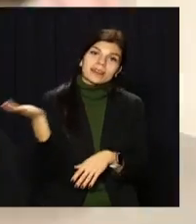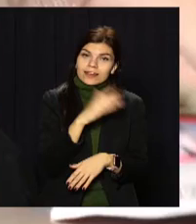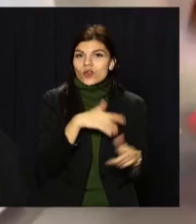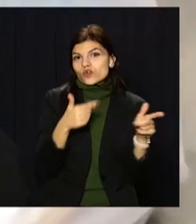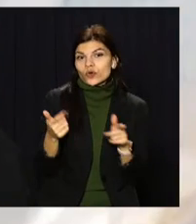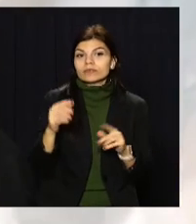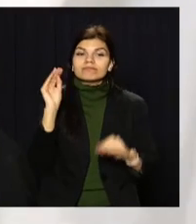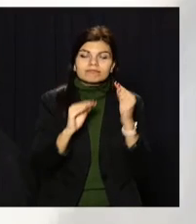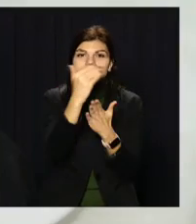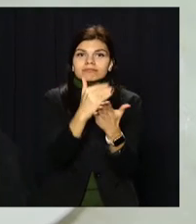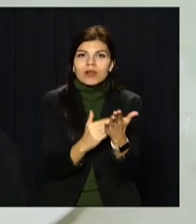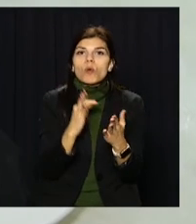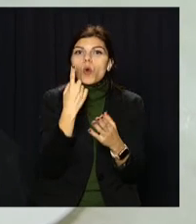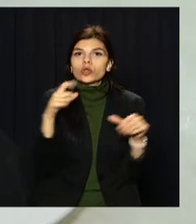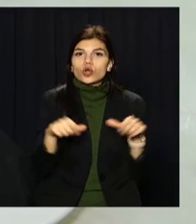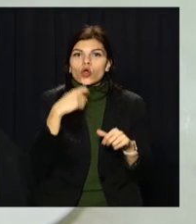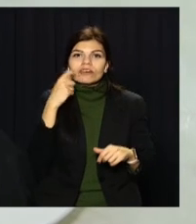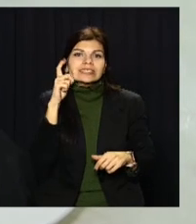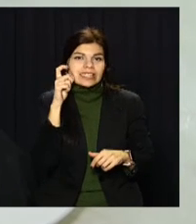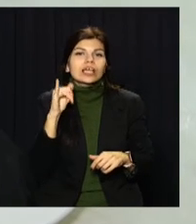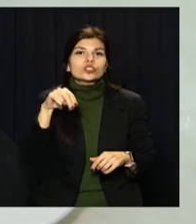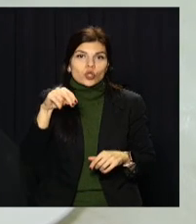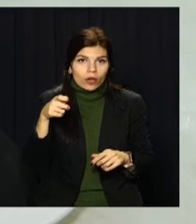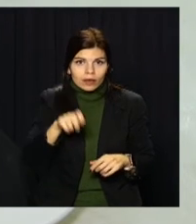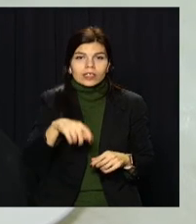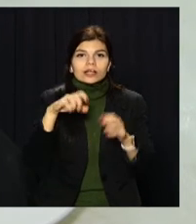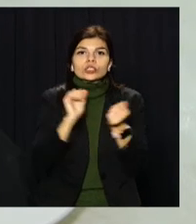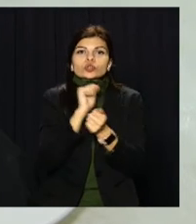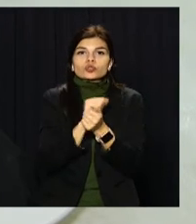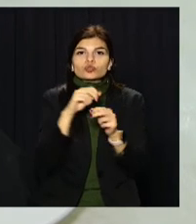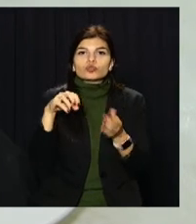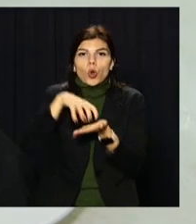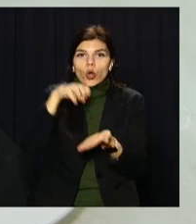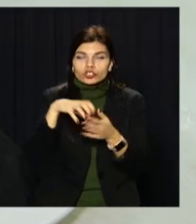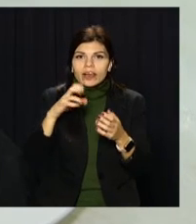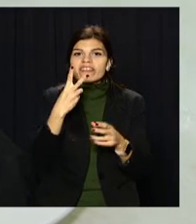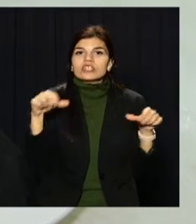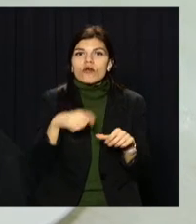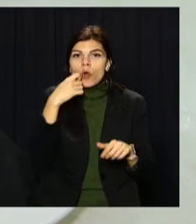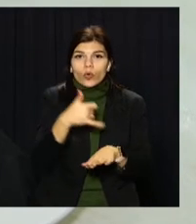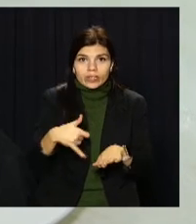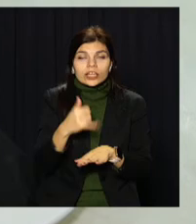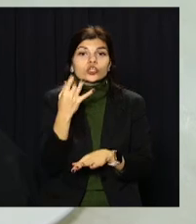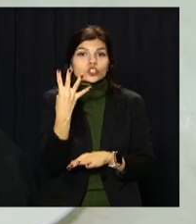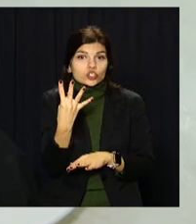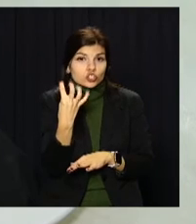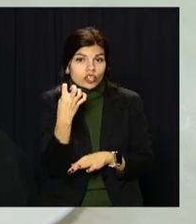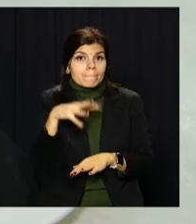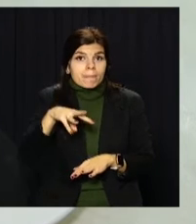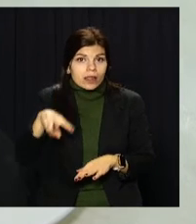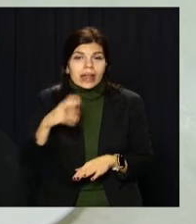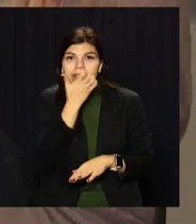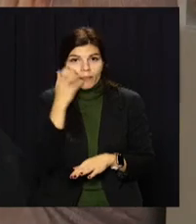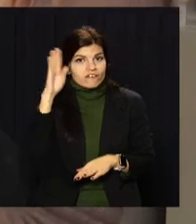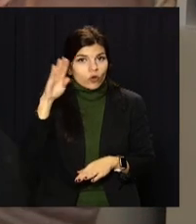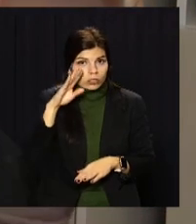За рецептурою беремо по 1 столовій ложці цукру та солі, пакетик сухих дріжджів, 2 столові ложки олії та 400 мл